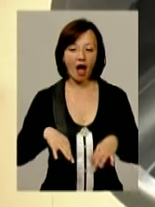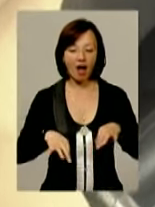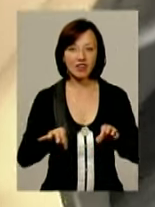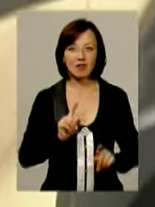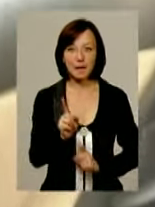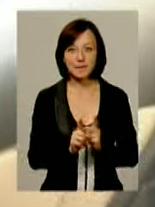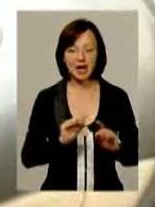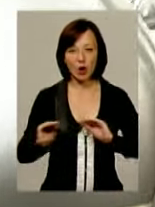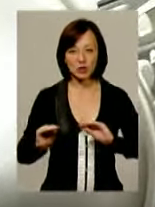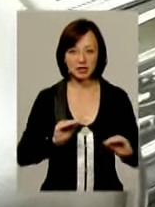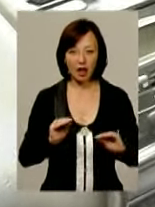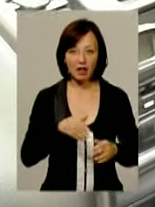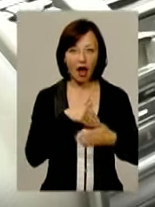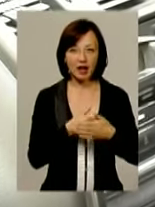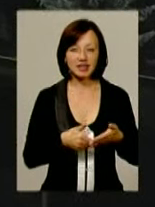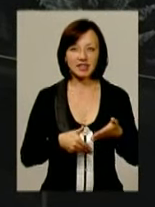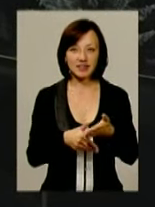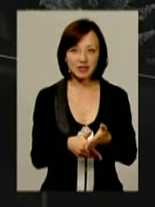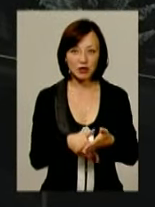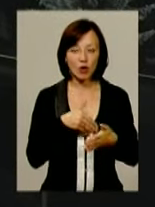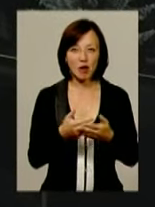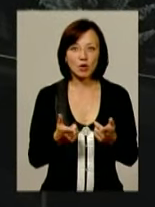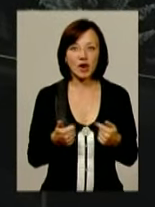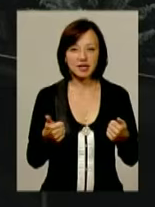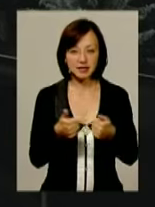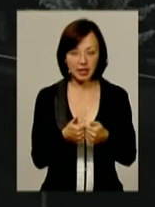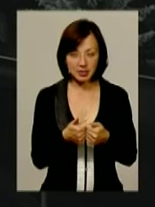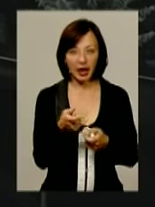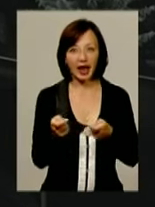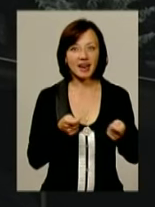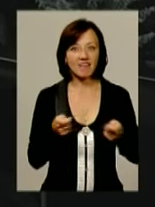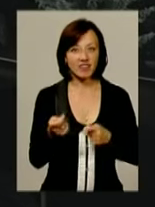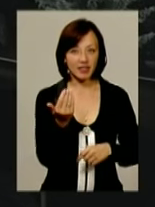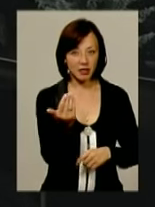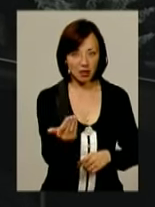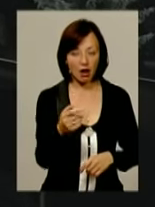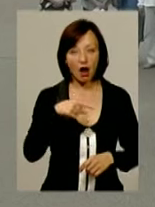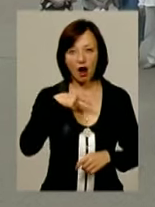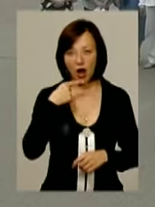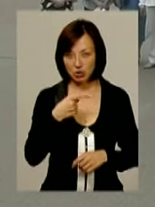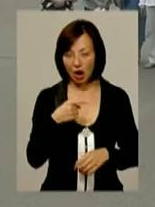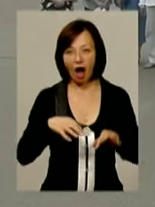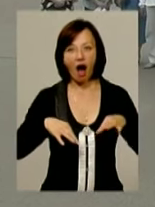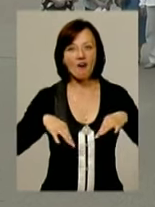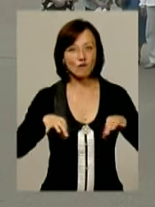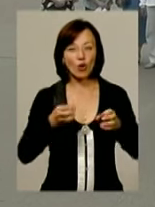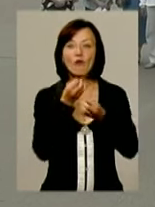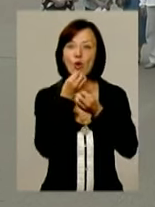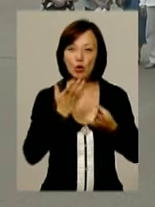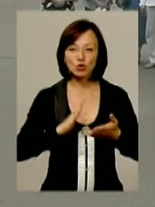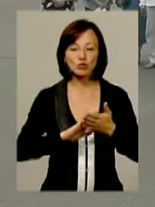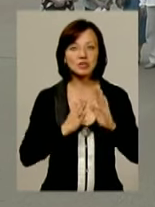переоснастили активісти громадської організації «Громадянська оборона Хмельниччини». Її керівник Микола Кабачинський каже, хоча авто і в досить хорошому